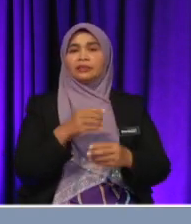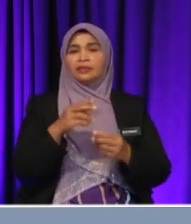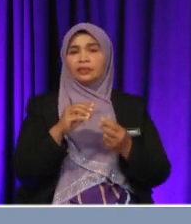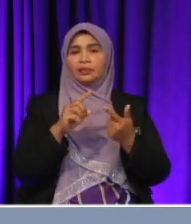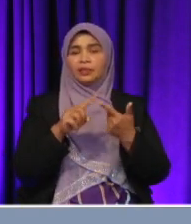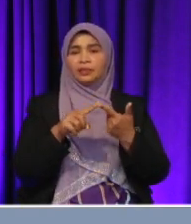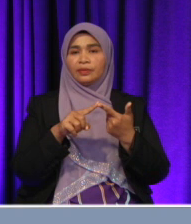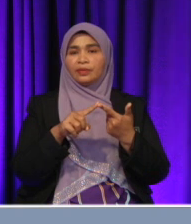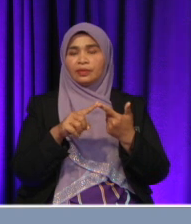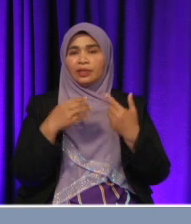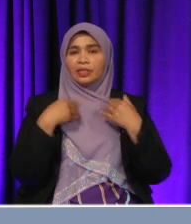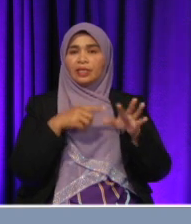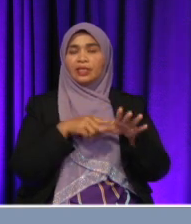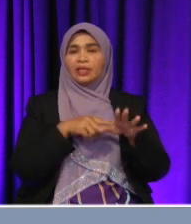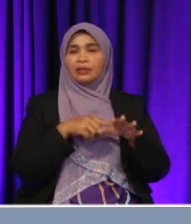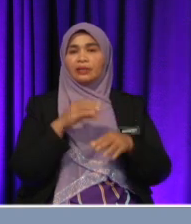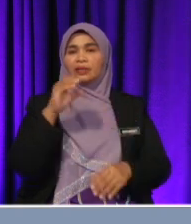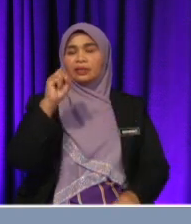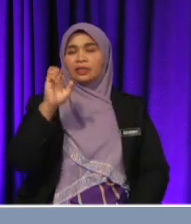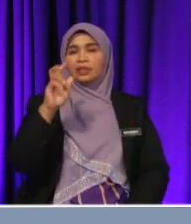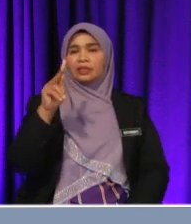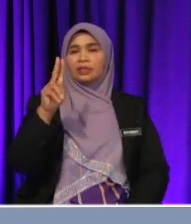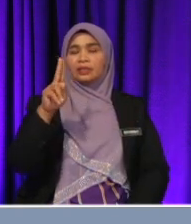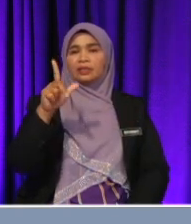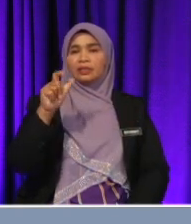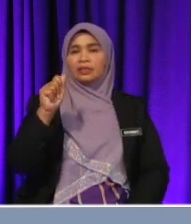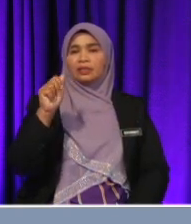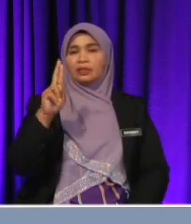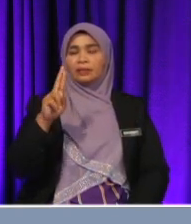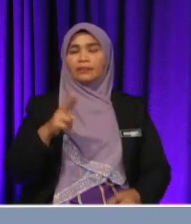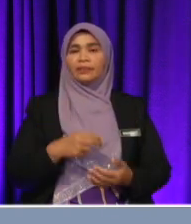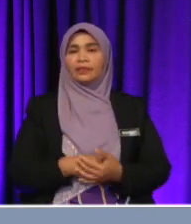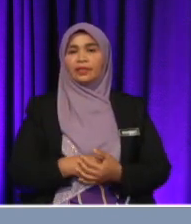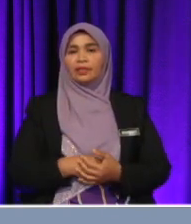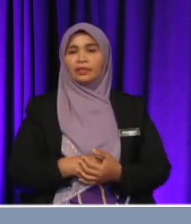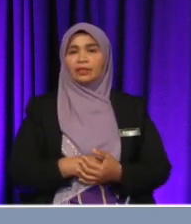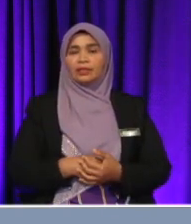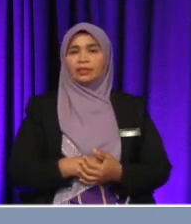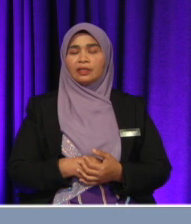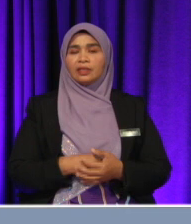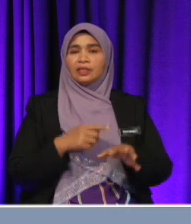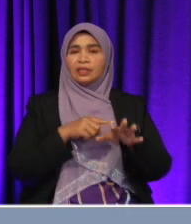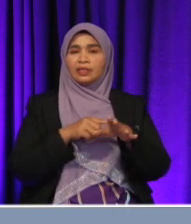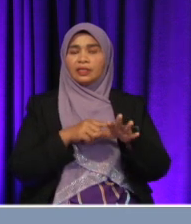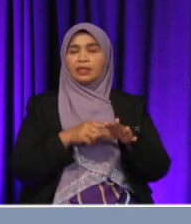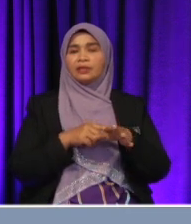Dia mempunyai daun sukulen agak-agak irfannya Kenapa dia mempunyai daun sukun